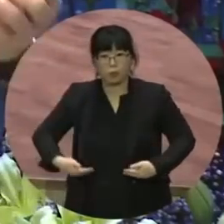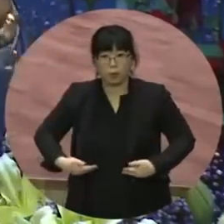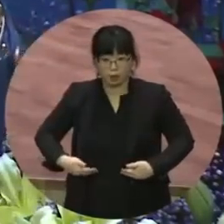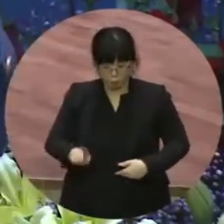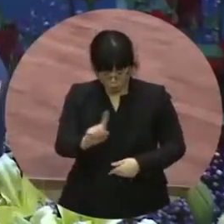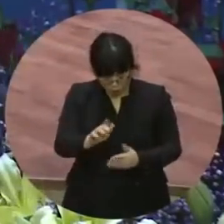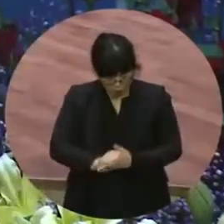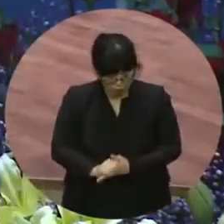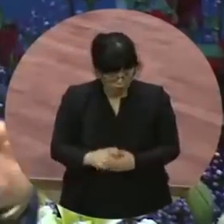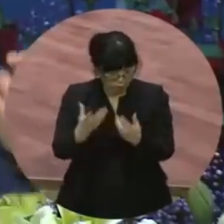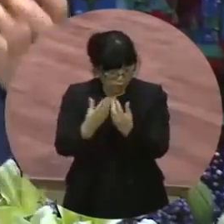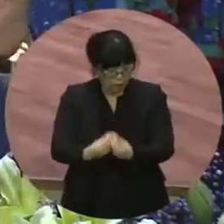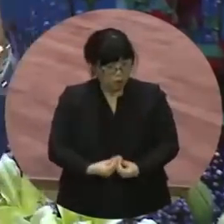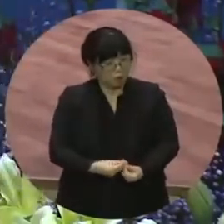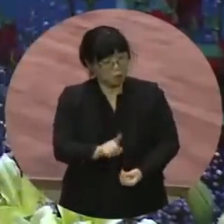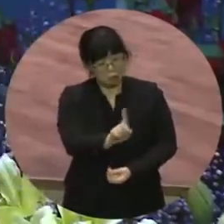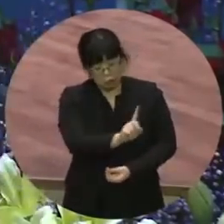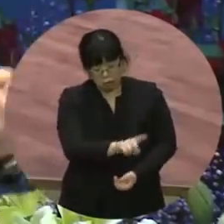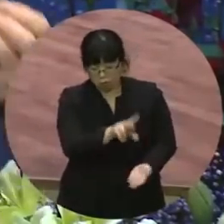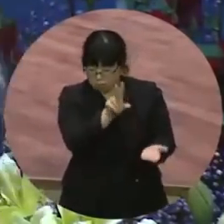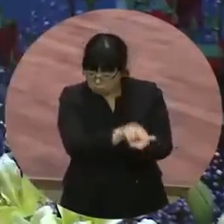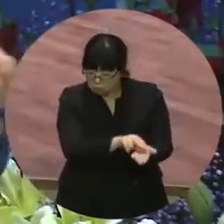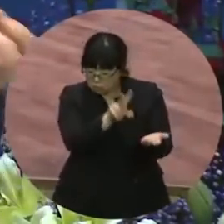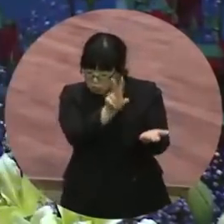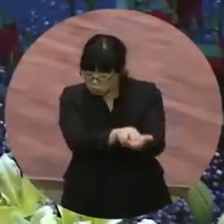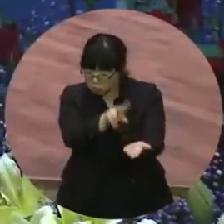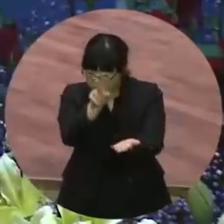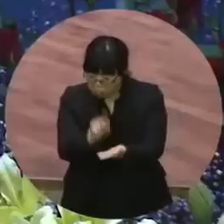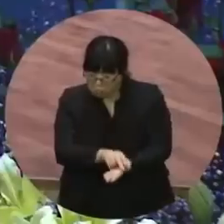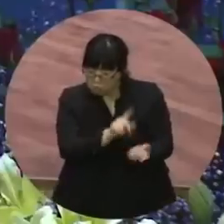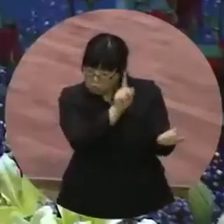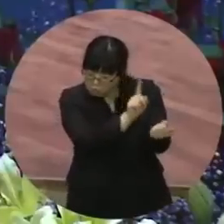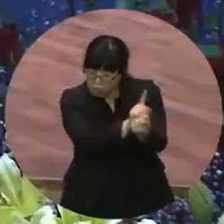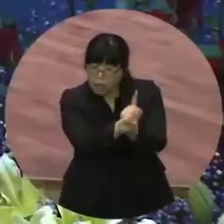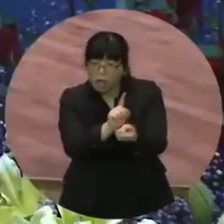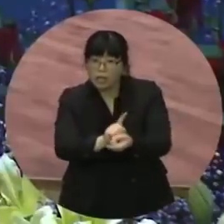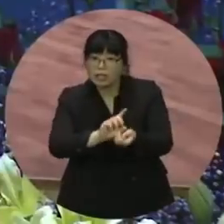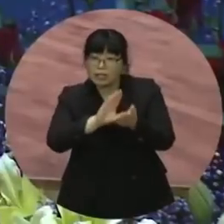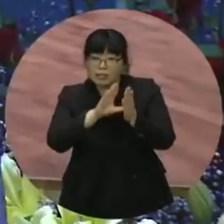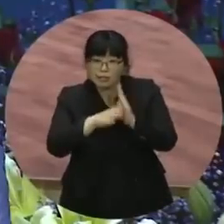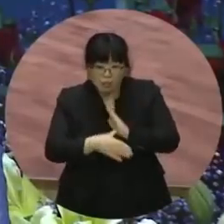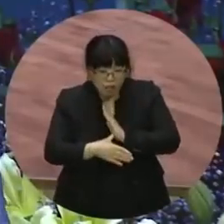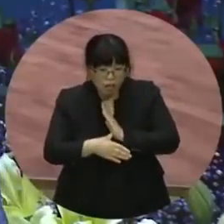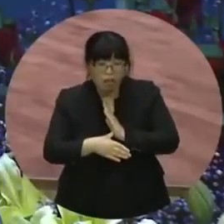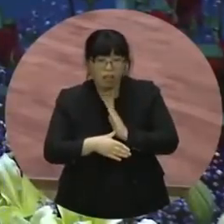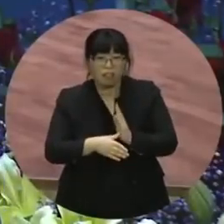문제, 좋은 문제도 오지만 안 좋은 문제도 오잖아. 이런 문제, 저런 문제, 어떤 문제가 와도